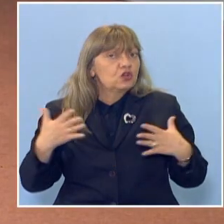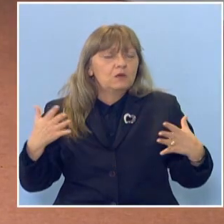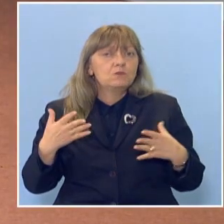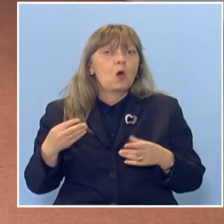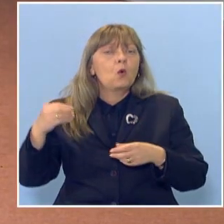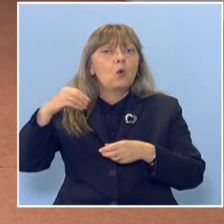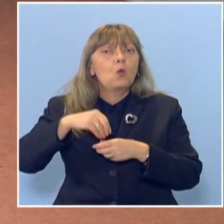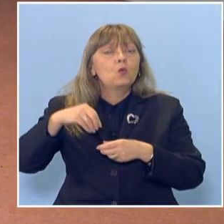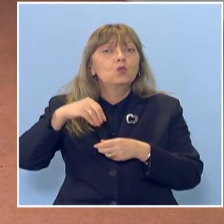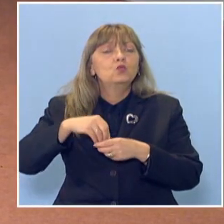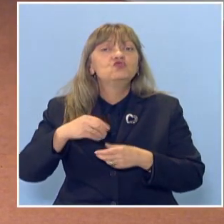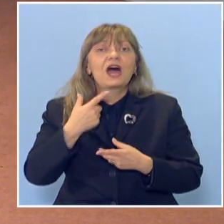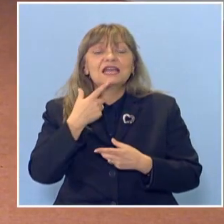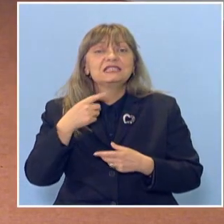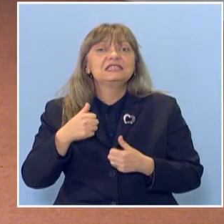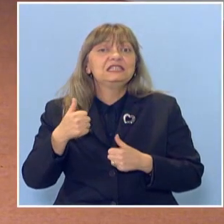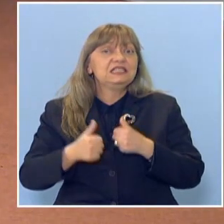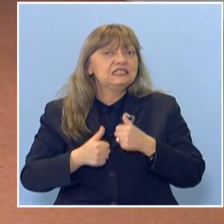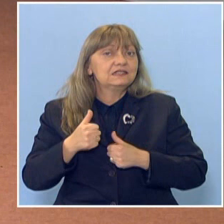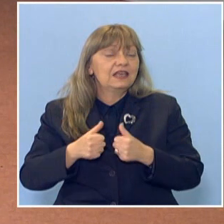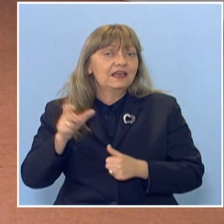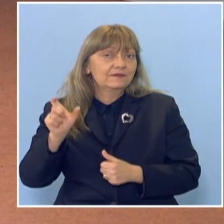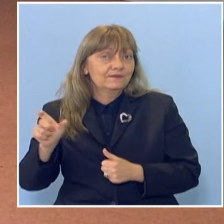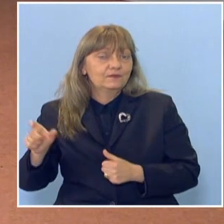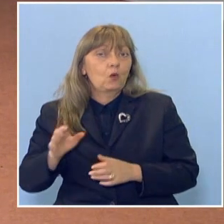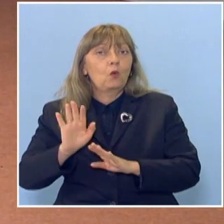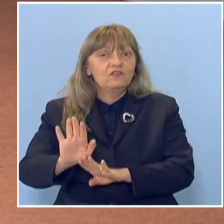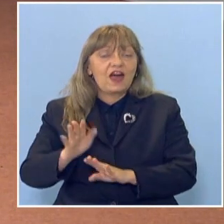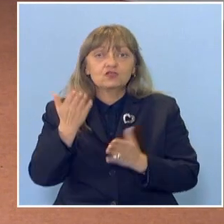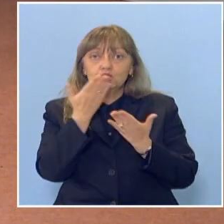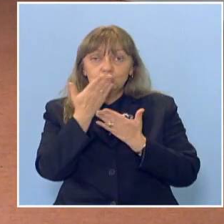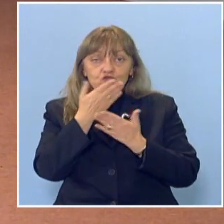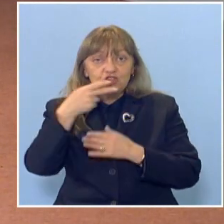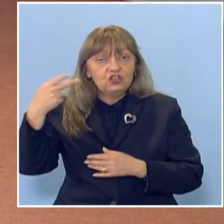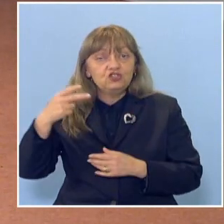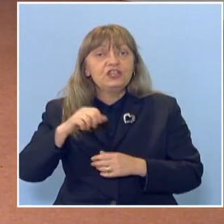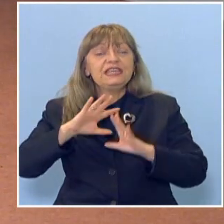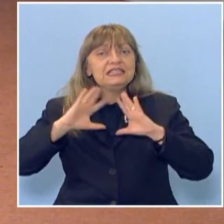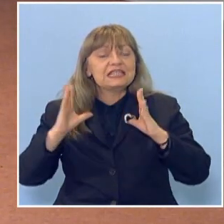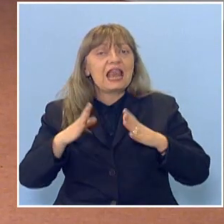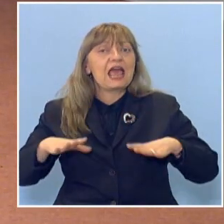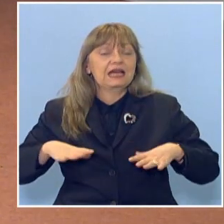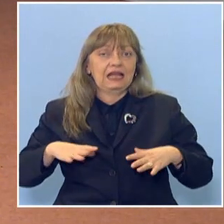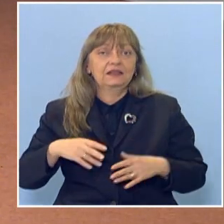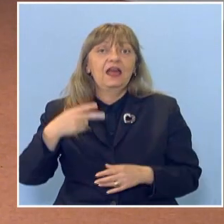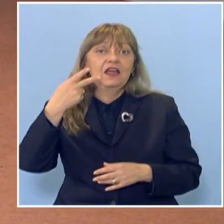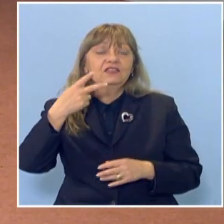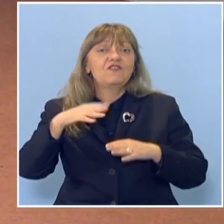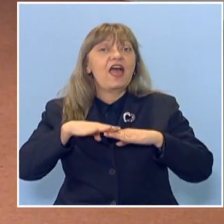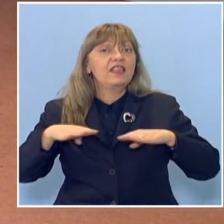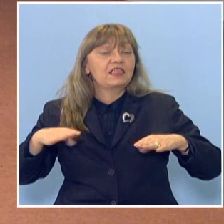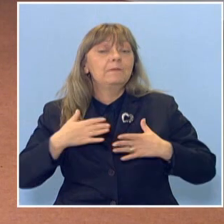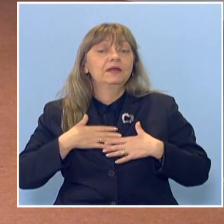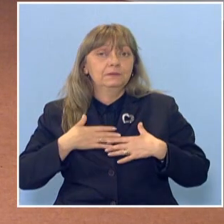от вашето училище и от целия град? Конкурсът се проведе на два етапа. Първият в